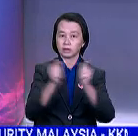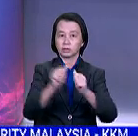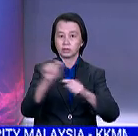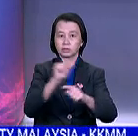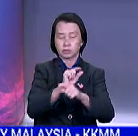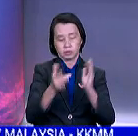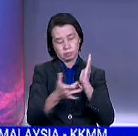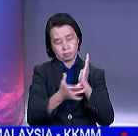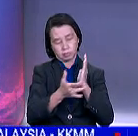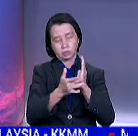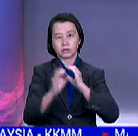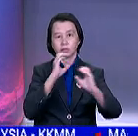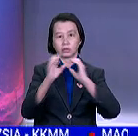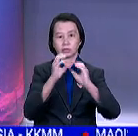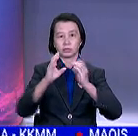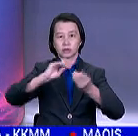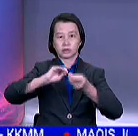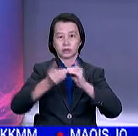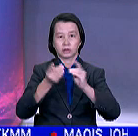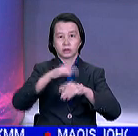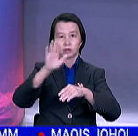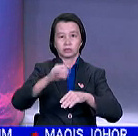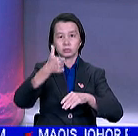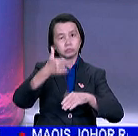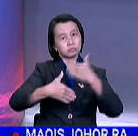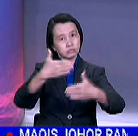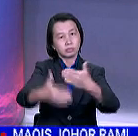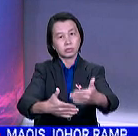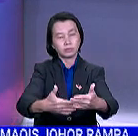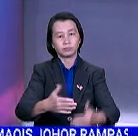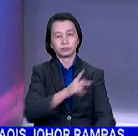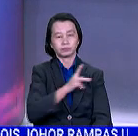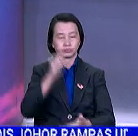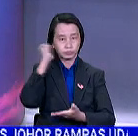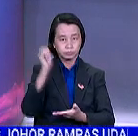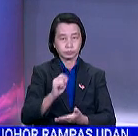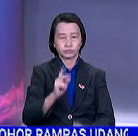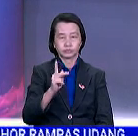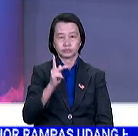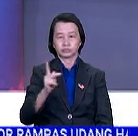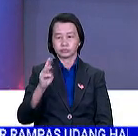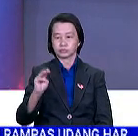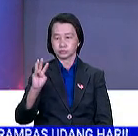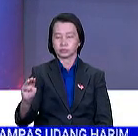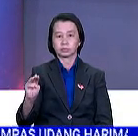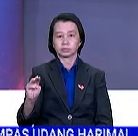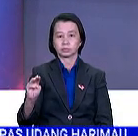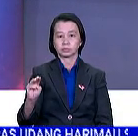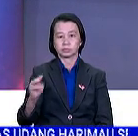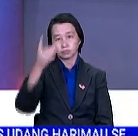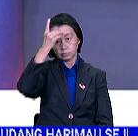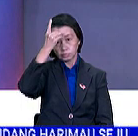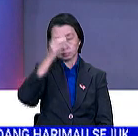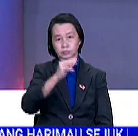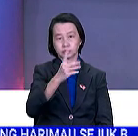penggunaan teknologi komunikasi digital lebih maju. Jelas Ketua Setiausaha Kementerian Komunikasi dan Multimedia Dato'